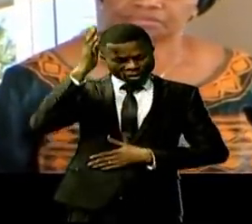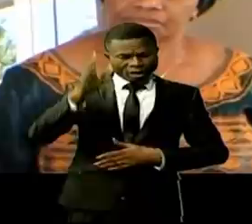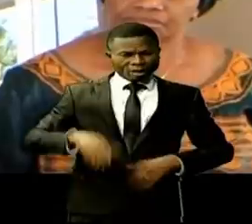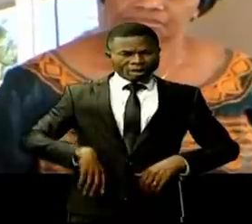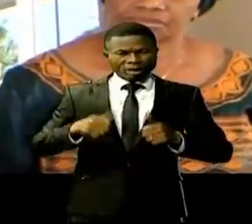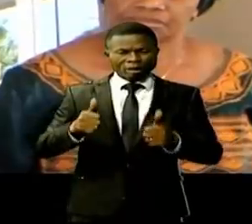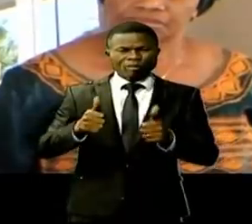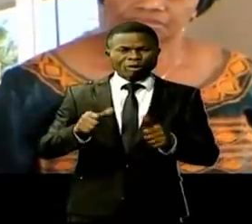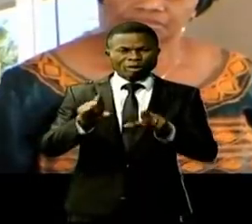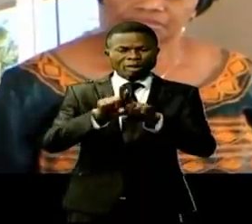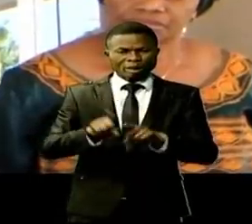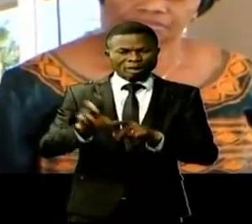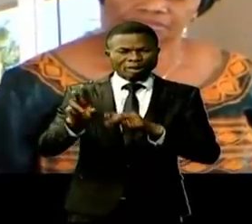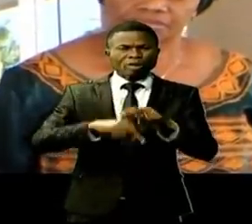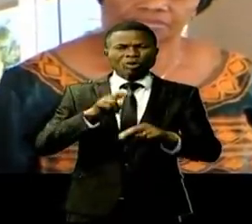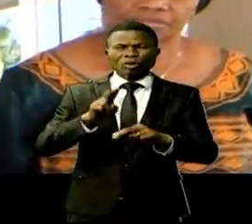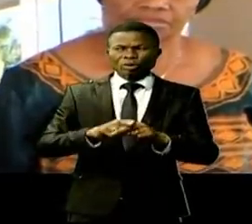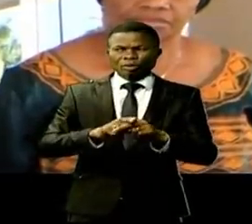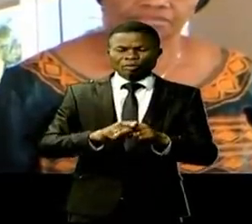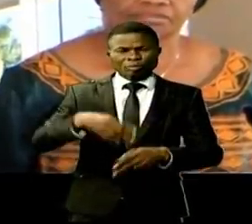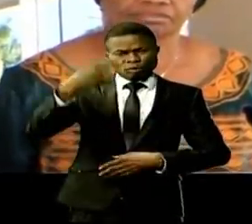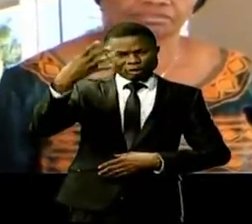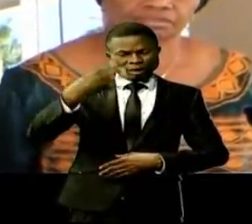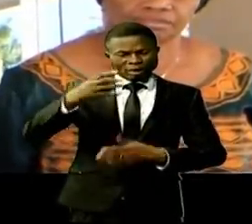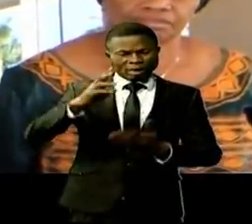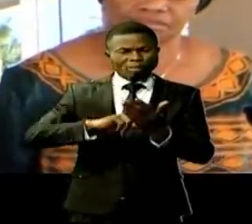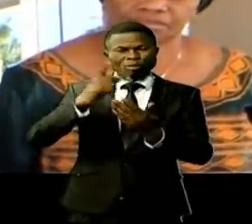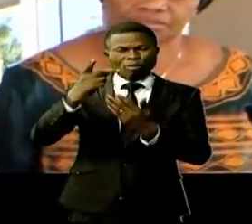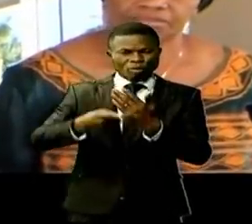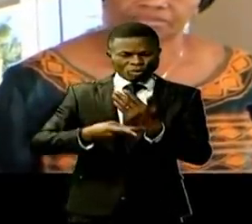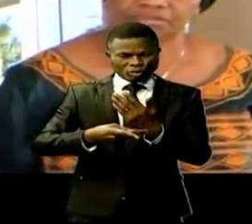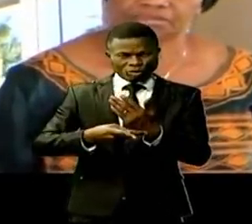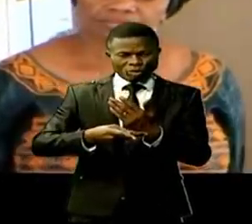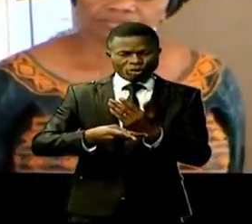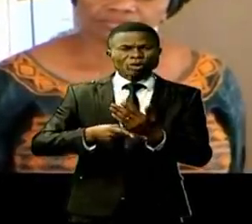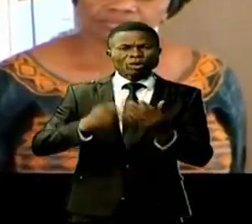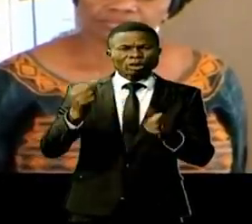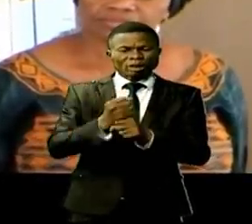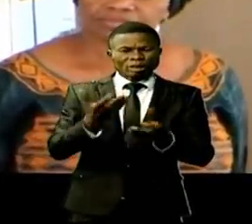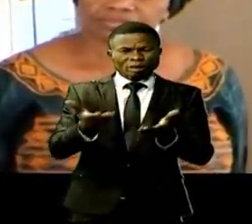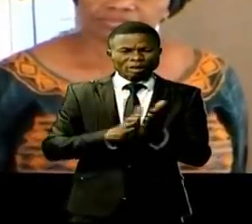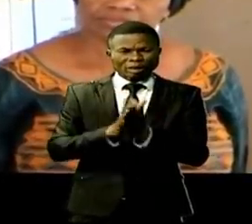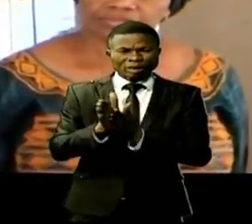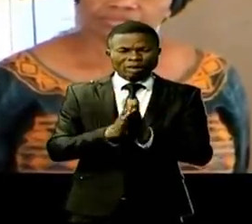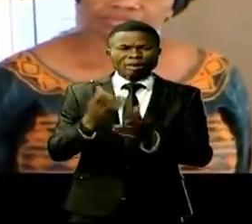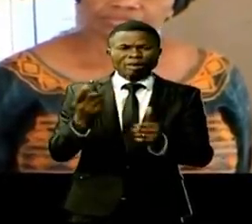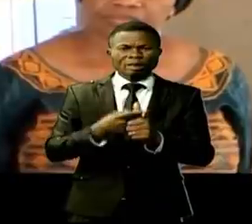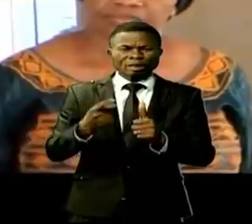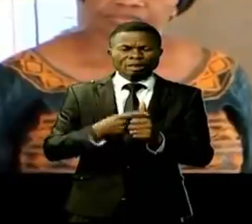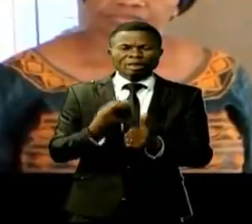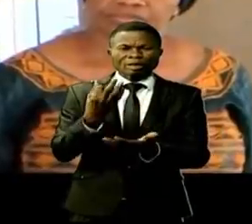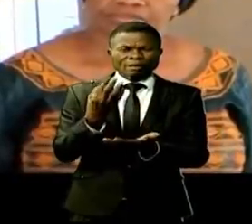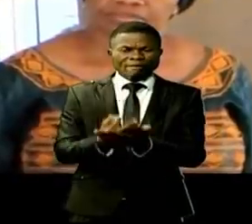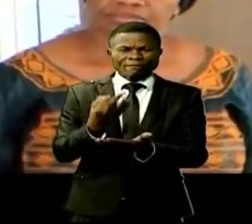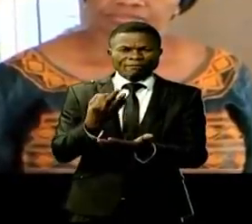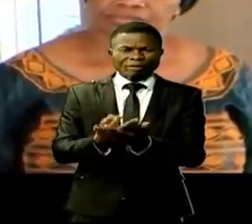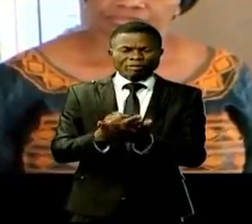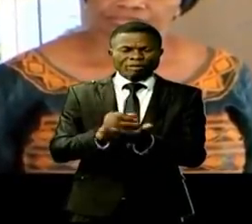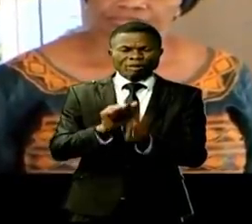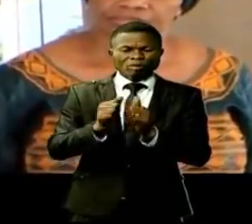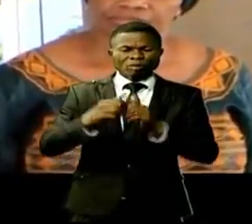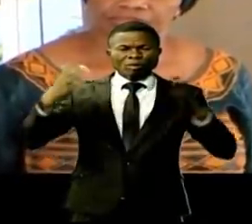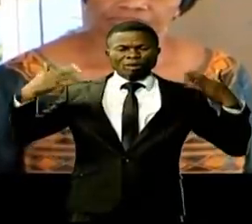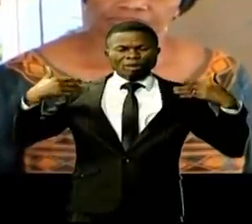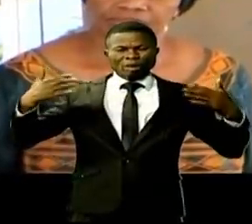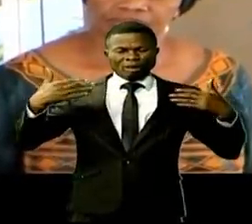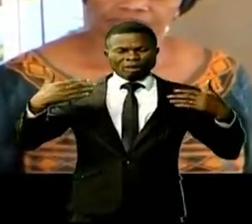fait logique, le quatrième axe d'intervention concerne les finances climatiques. C'est